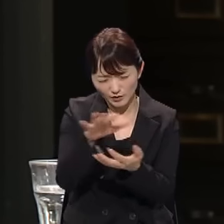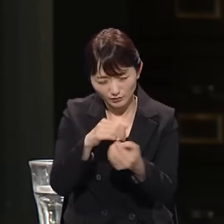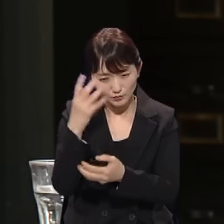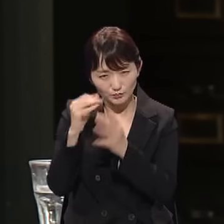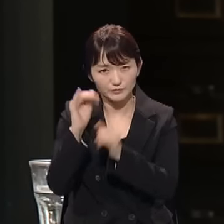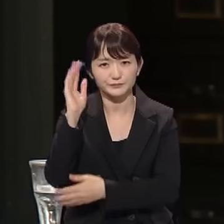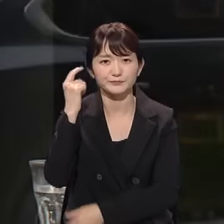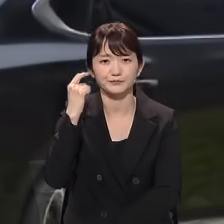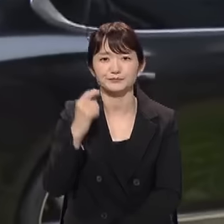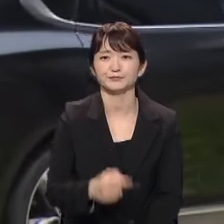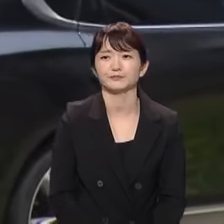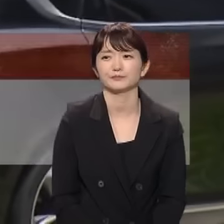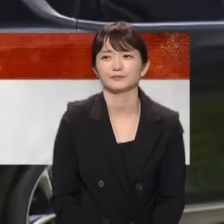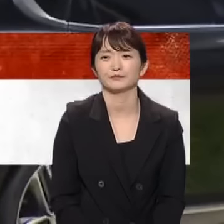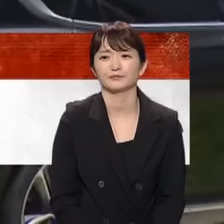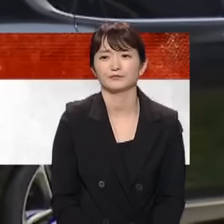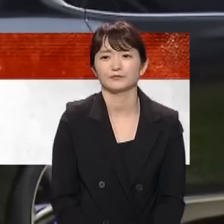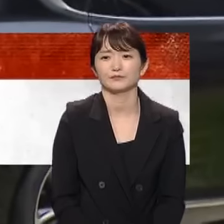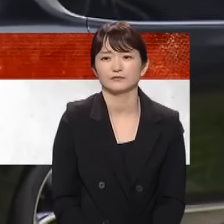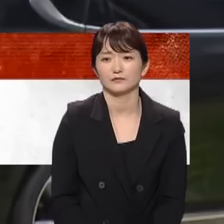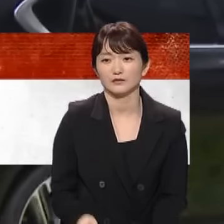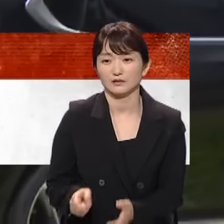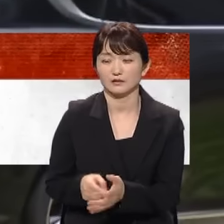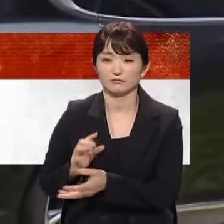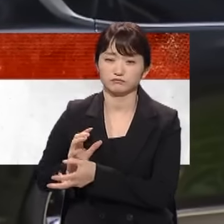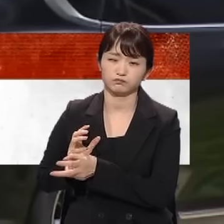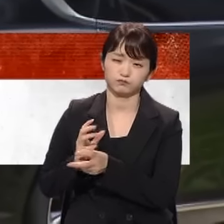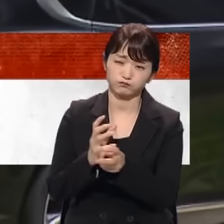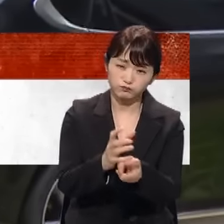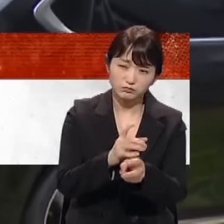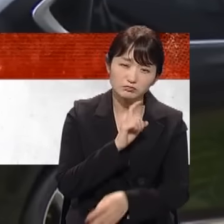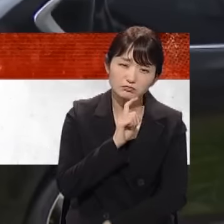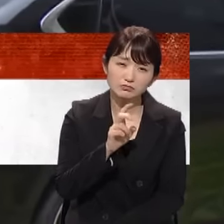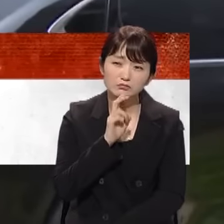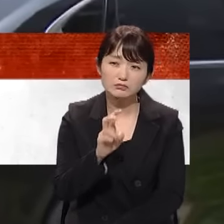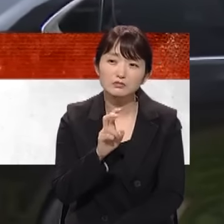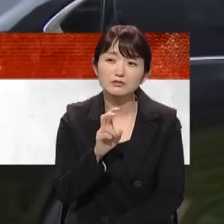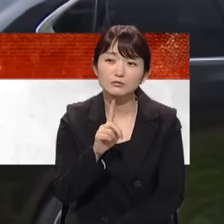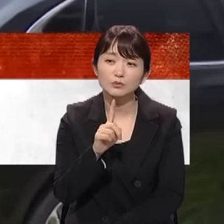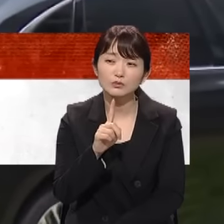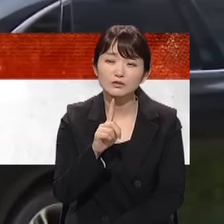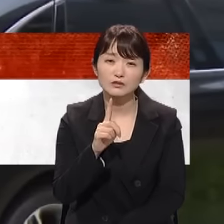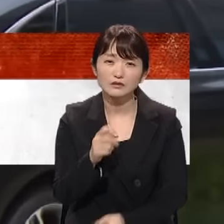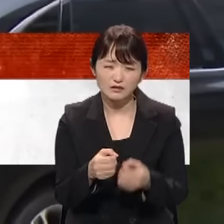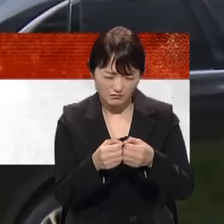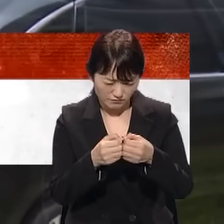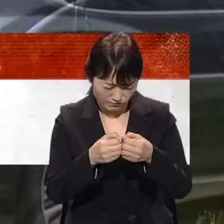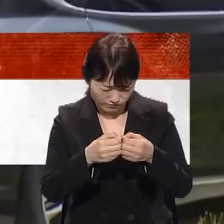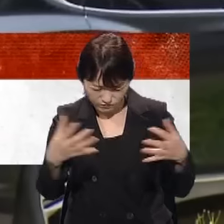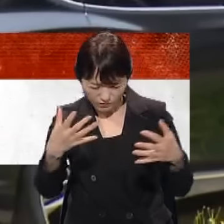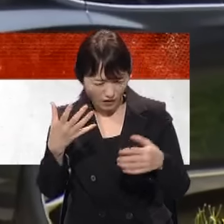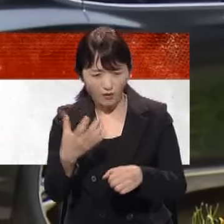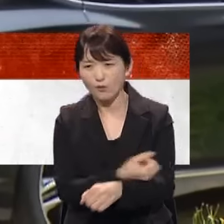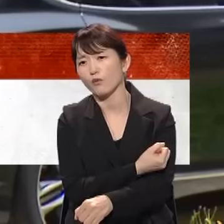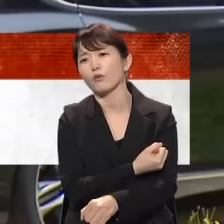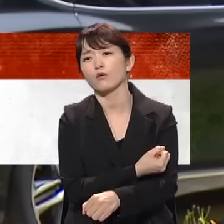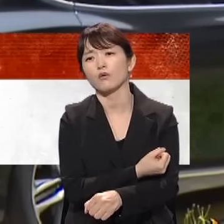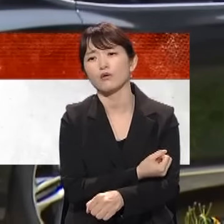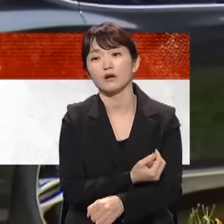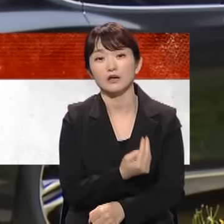가시죠. 소방차 오고 한 10분, 20분 동안은 계속해서 심한 폭발이 일어났고 그